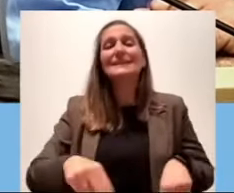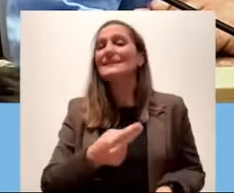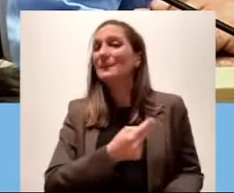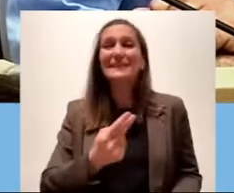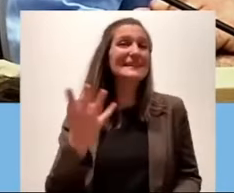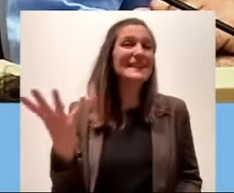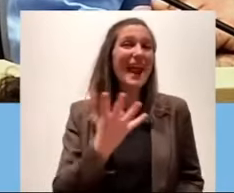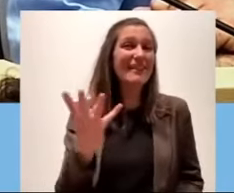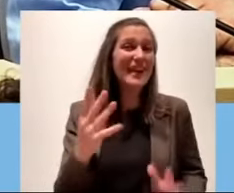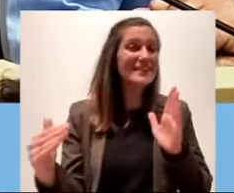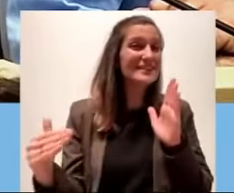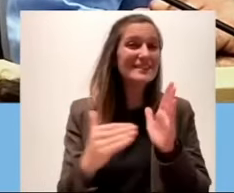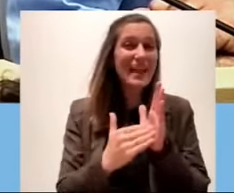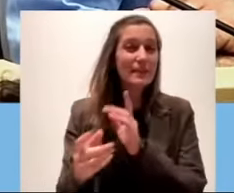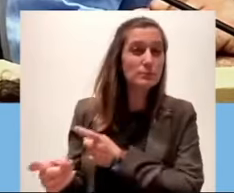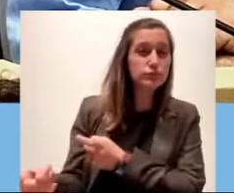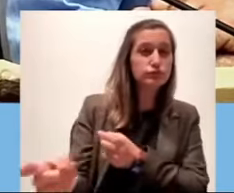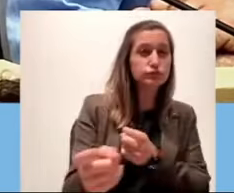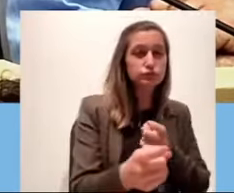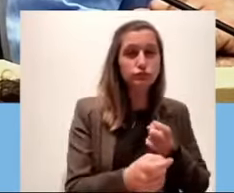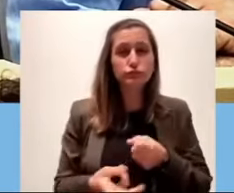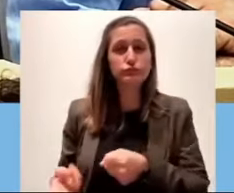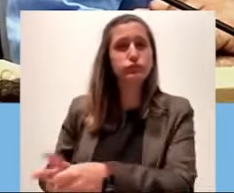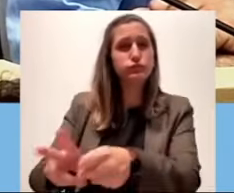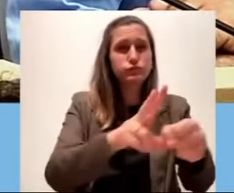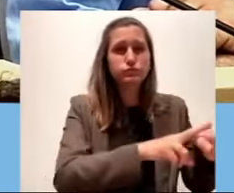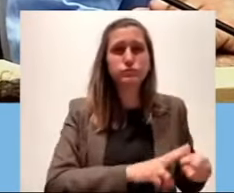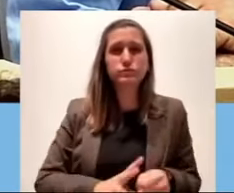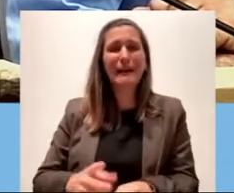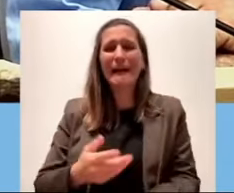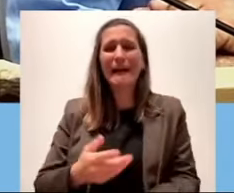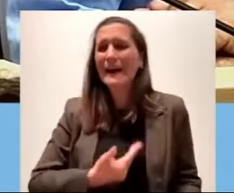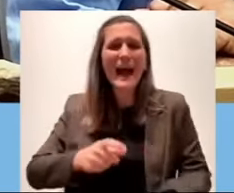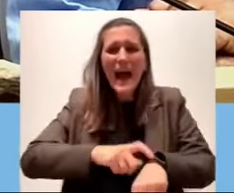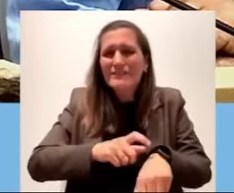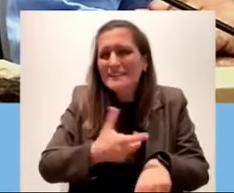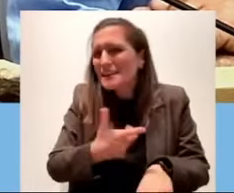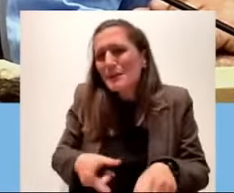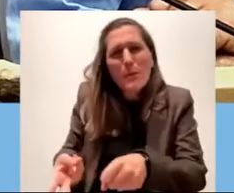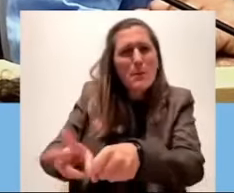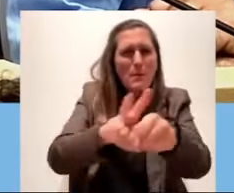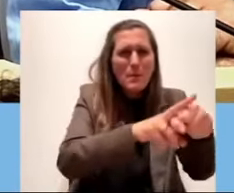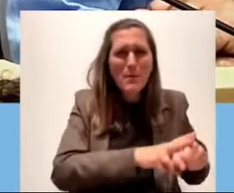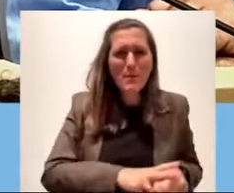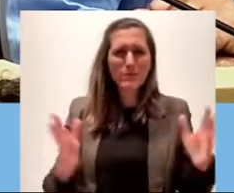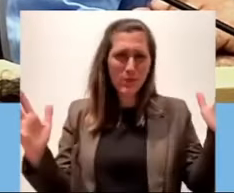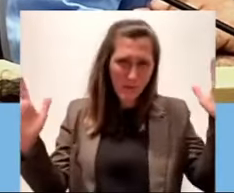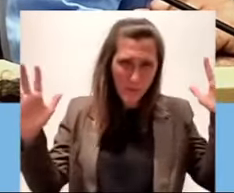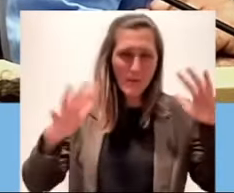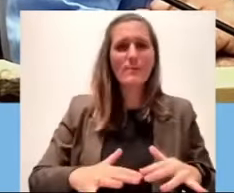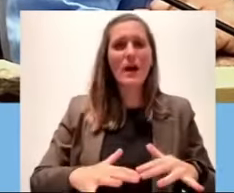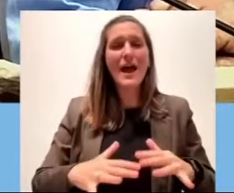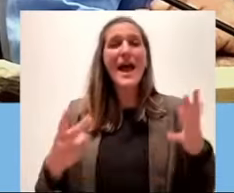δολοφονίες. Ισοπεδωμένη Γάζα, ισοπαίδωση μέχρι τώρα στη Δυτική Όχθη και 7.000